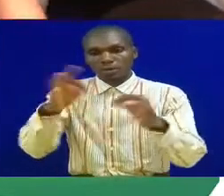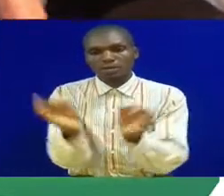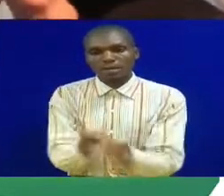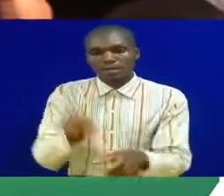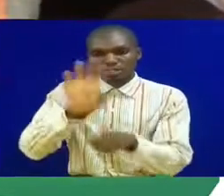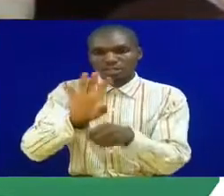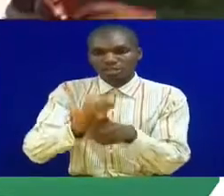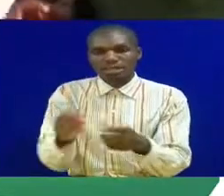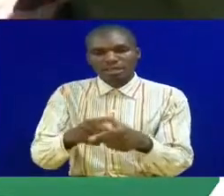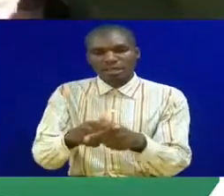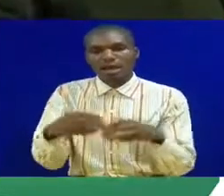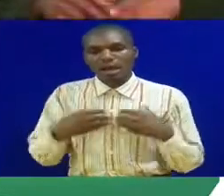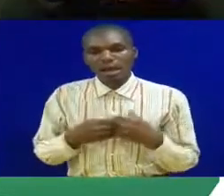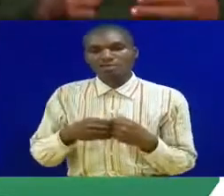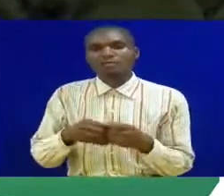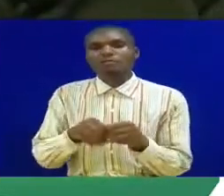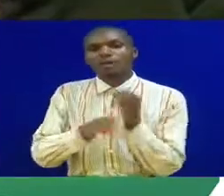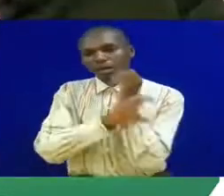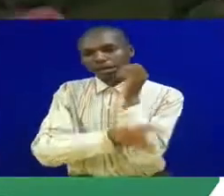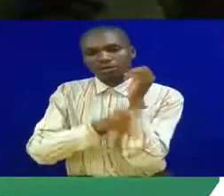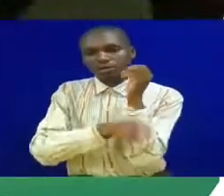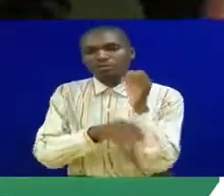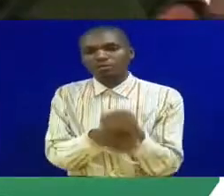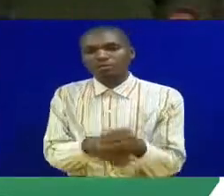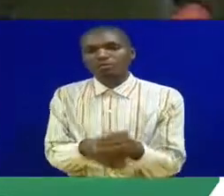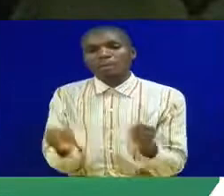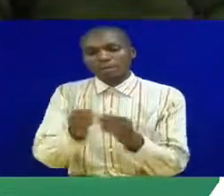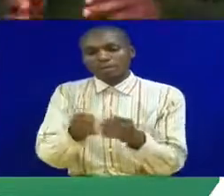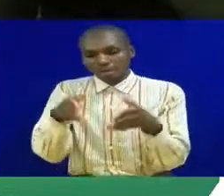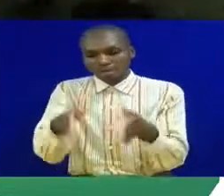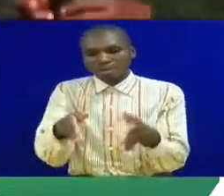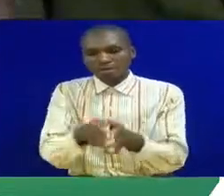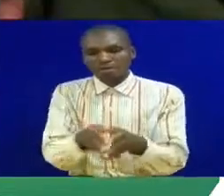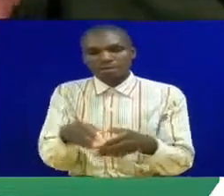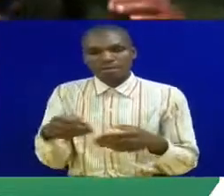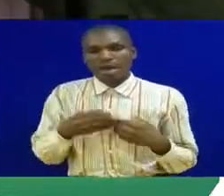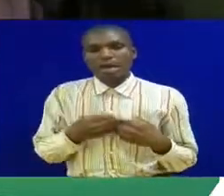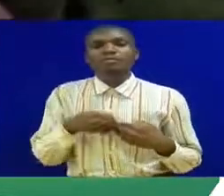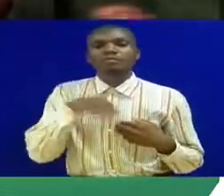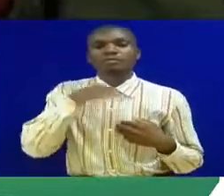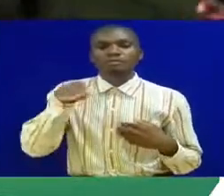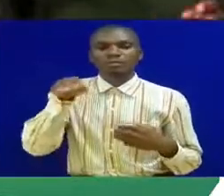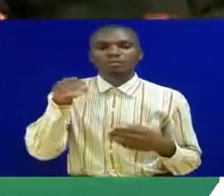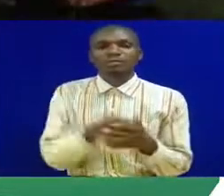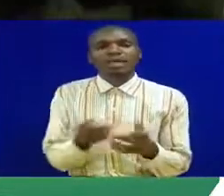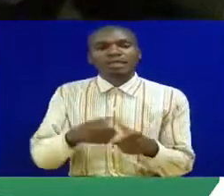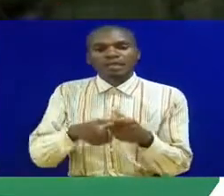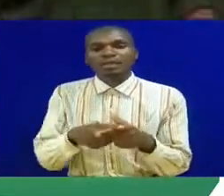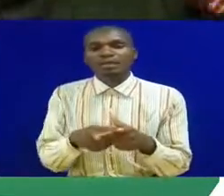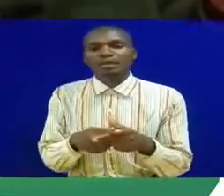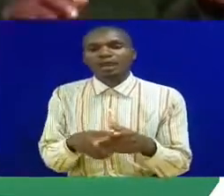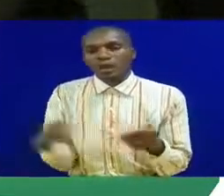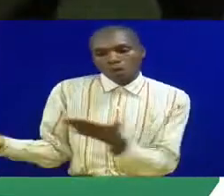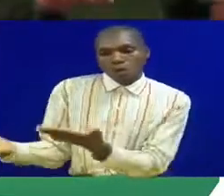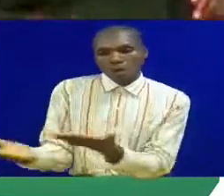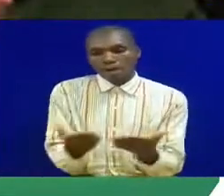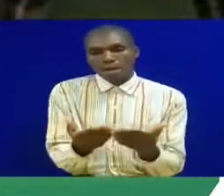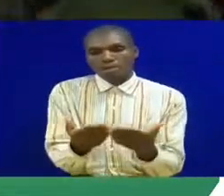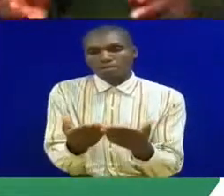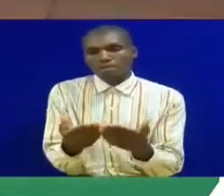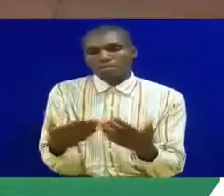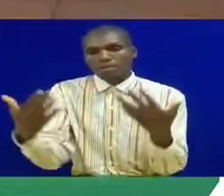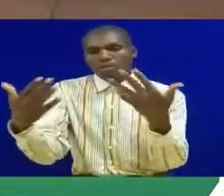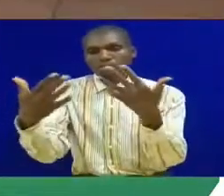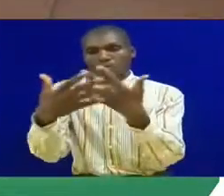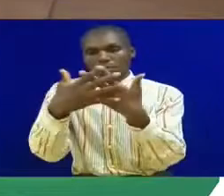tutakuwa na taifa. Aso musangirikano uyu niwe basababa ntobonsi kokokera abasibole ko ruchichera asenge njo niko